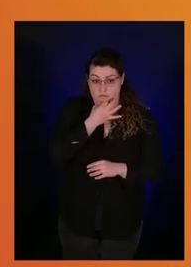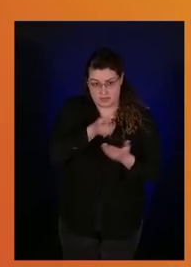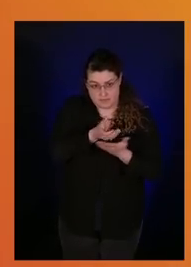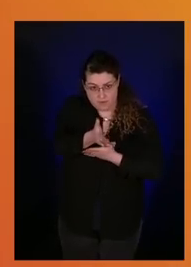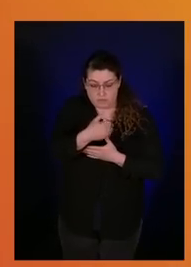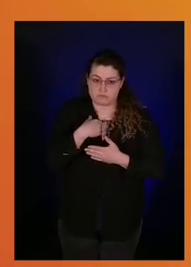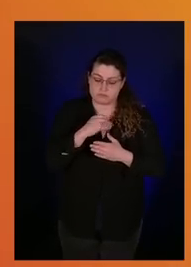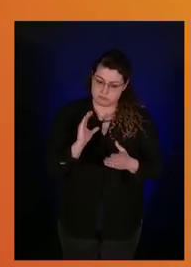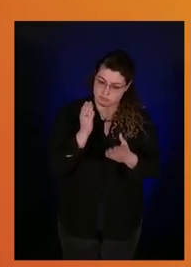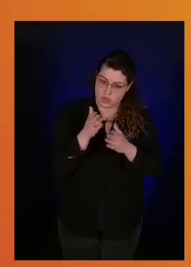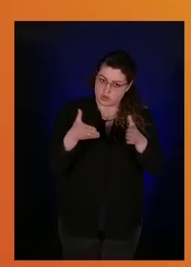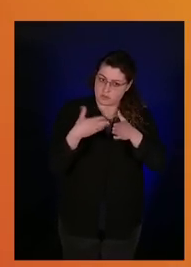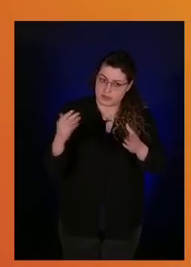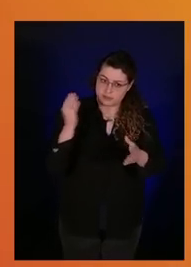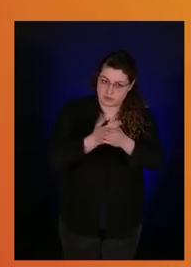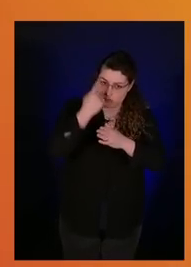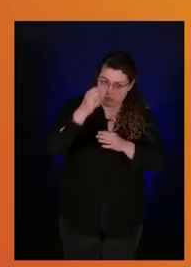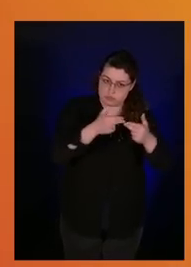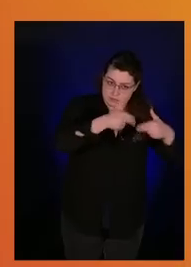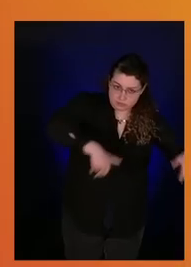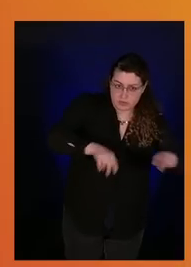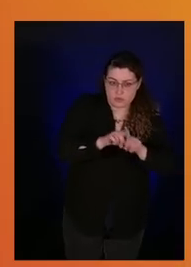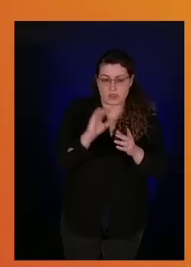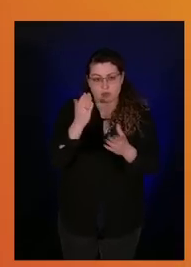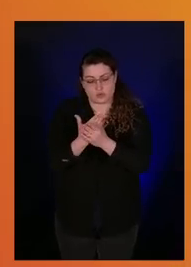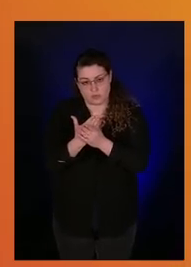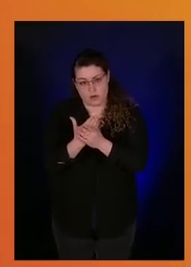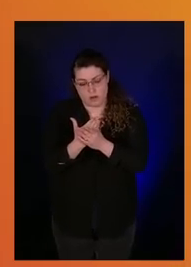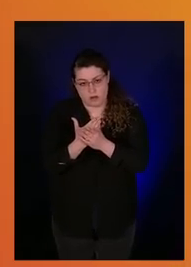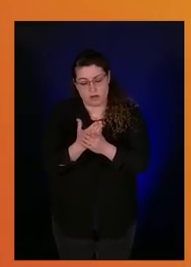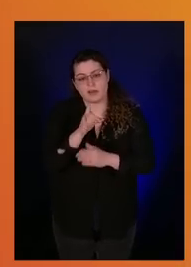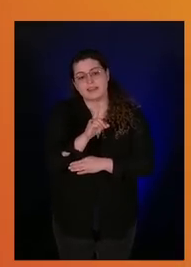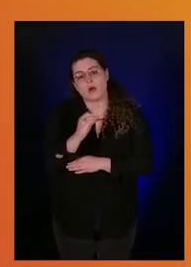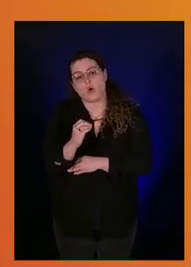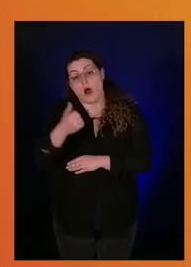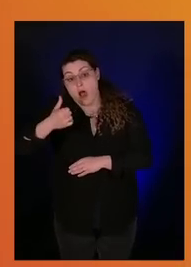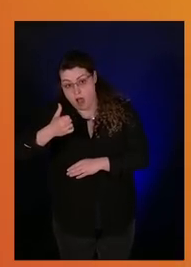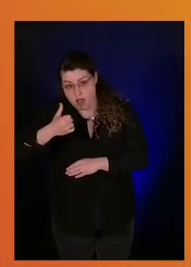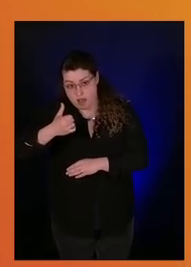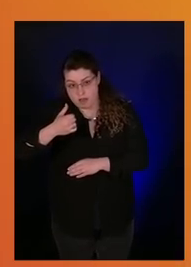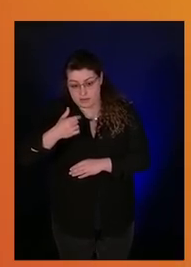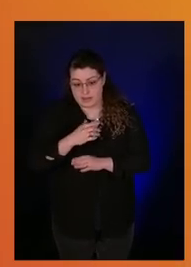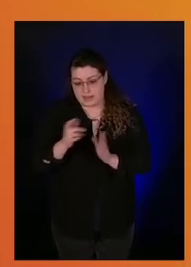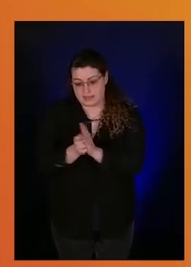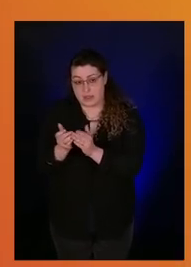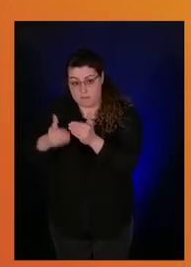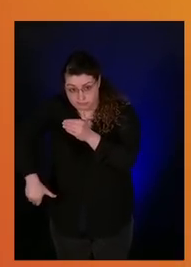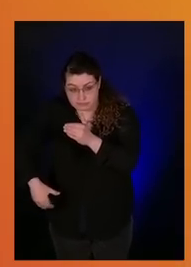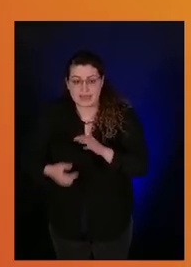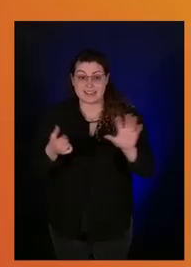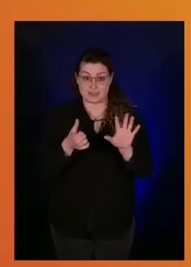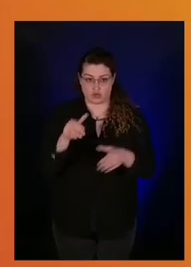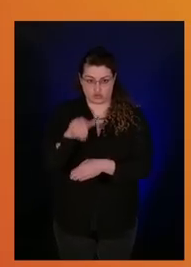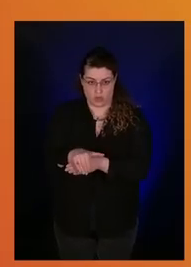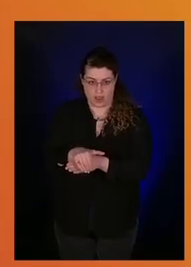demandes d'intervention sur le préambule et sur le thème 1 du document d'orientation se fera à 18h. Donc on invite vraiment les